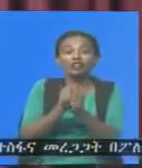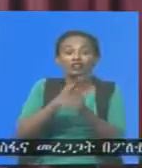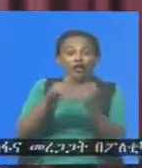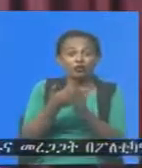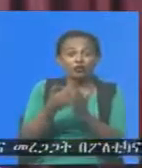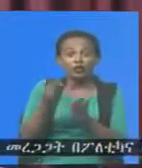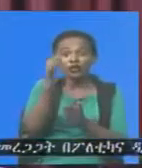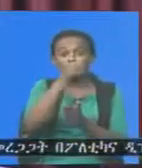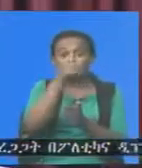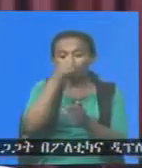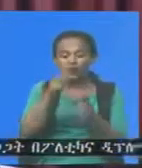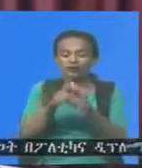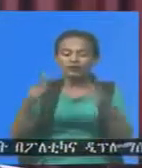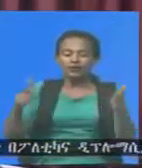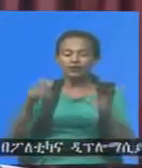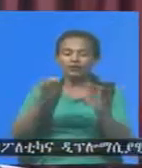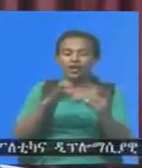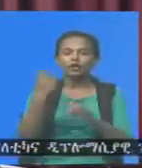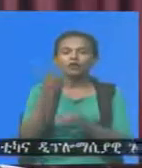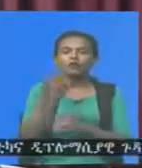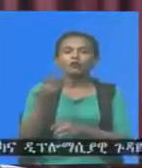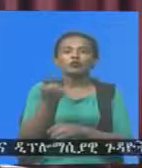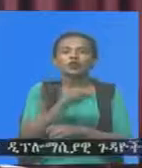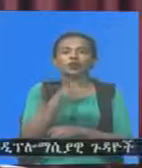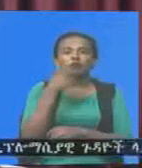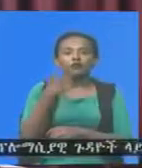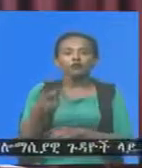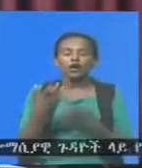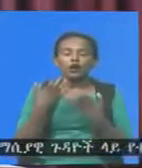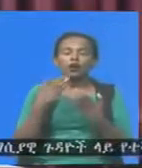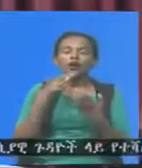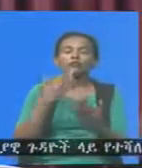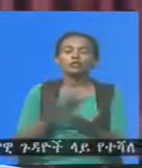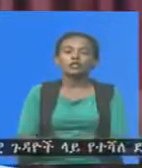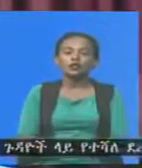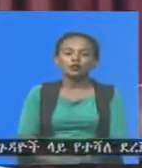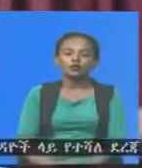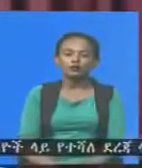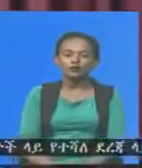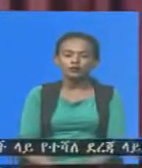ብናደርግ የሚበጅ ይሆናል ለማለት እፈልጋለሁ። አመሰግናለሁ።